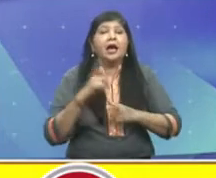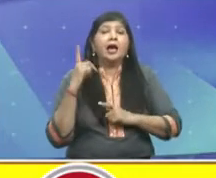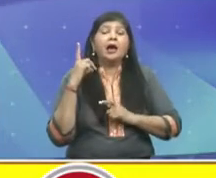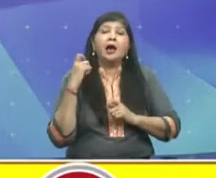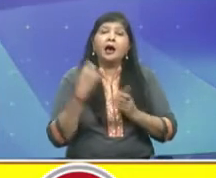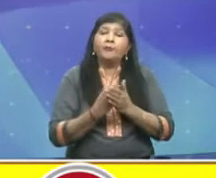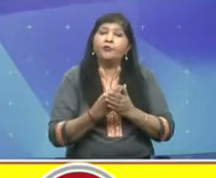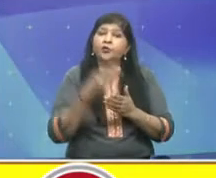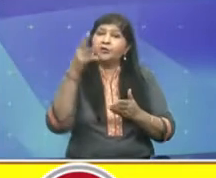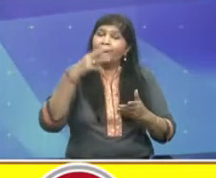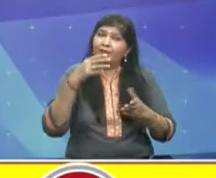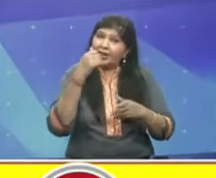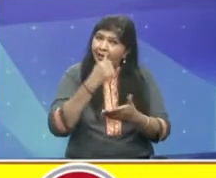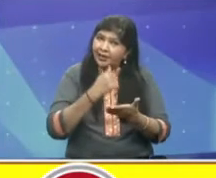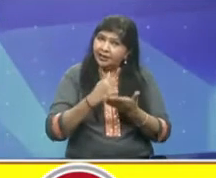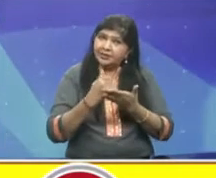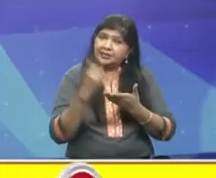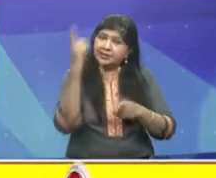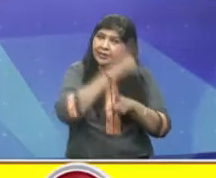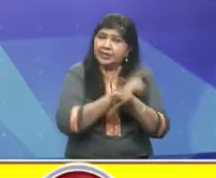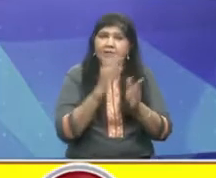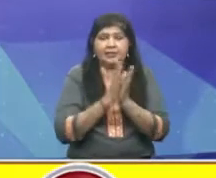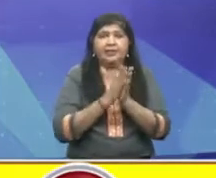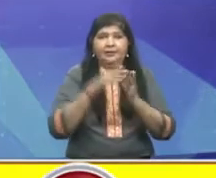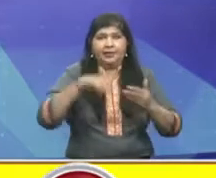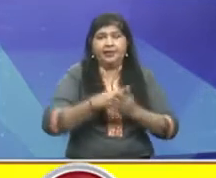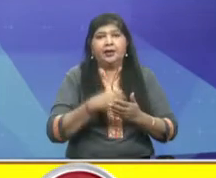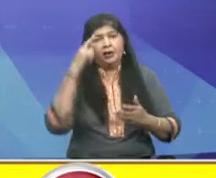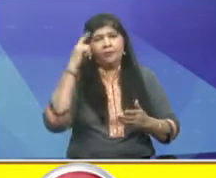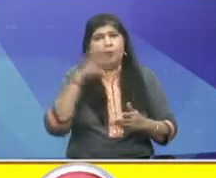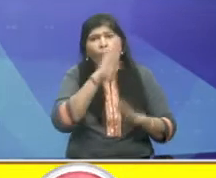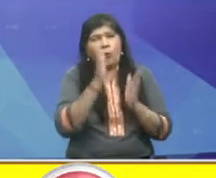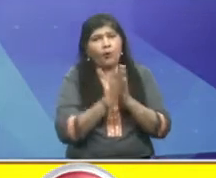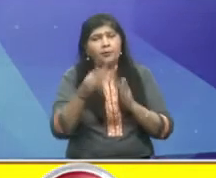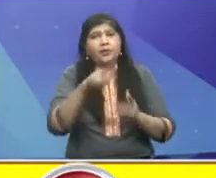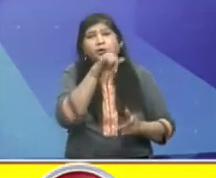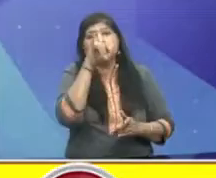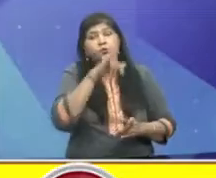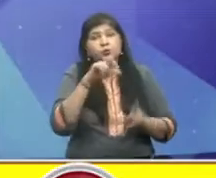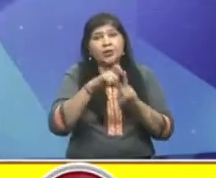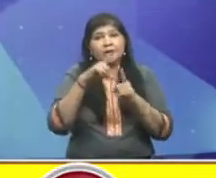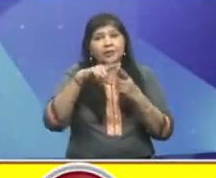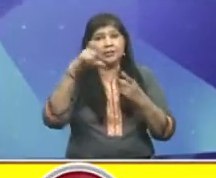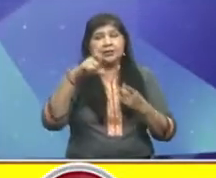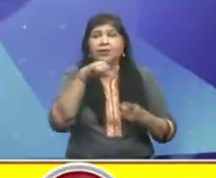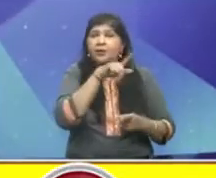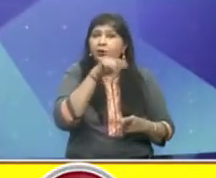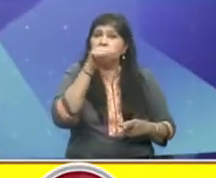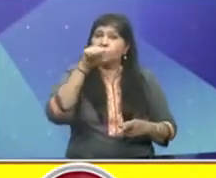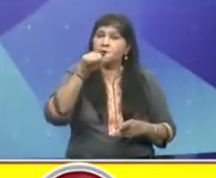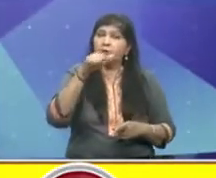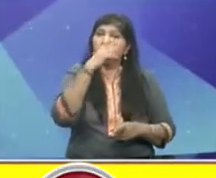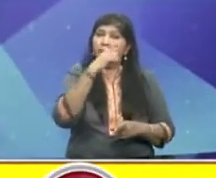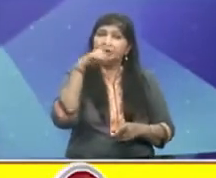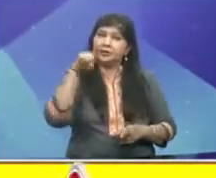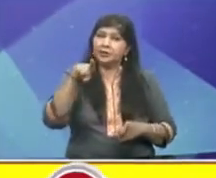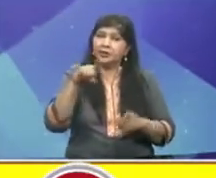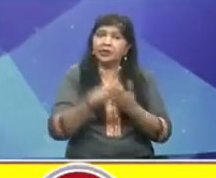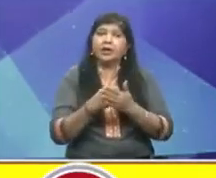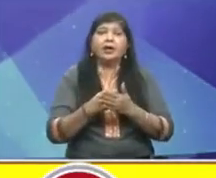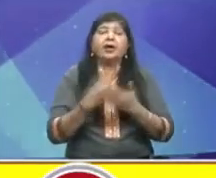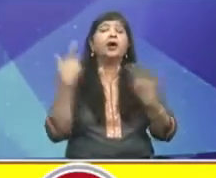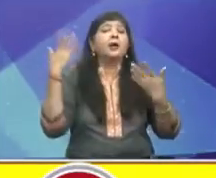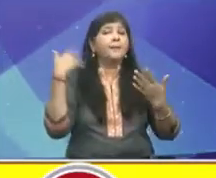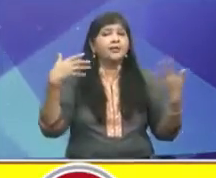फोर्सेस फ्लैग डे भी देश मनाता है। हम सबको मालूम है 16 दिसंबर को 1971 के युद्ध